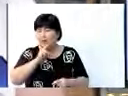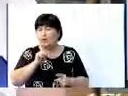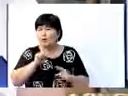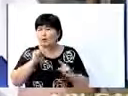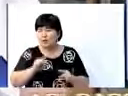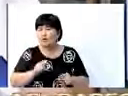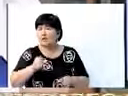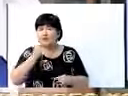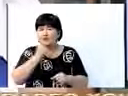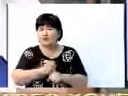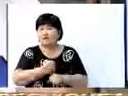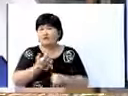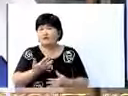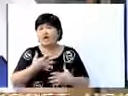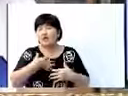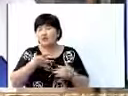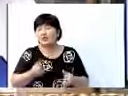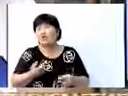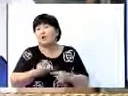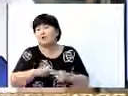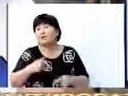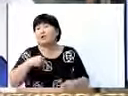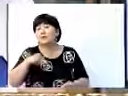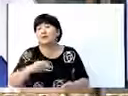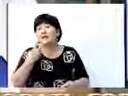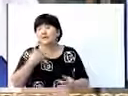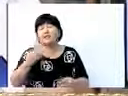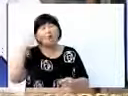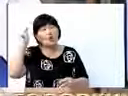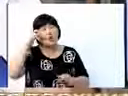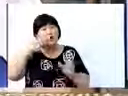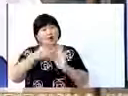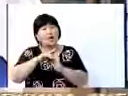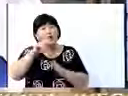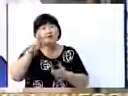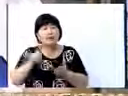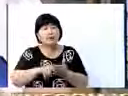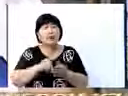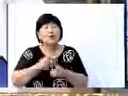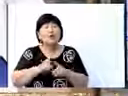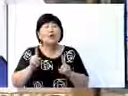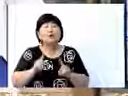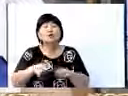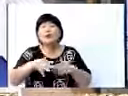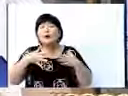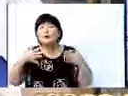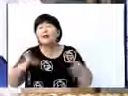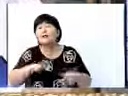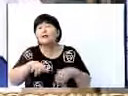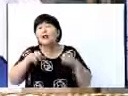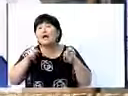это чревато для их здоровья. То есть мы здесь изучаем вопросы для того, чтобы максимально было